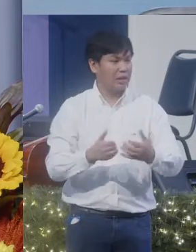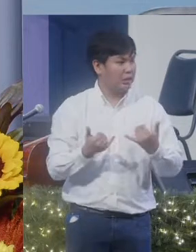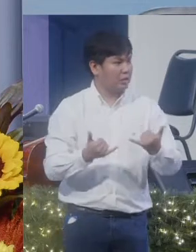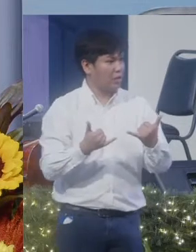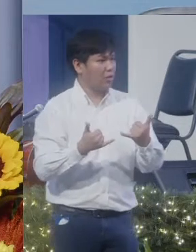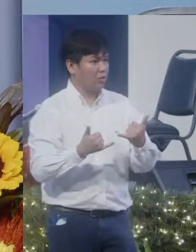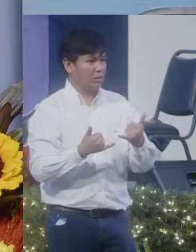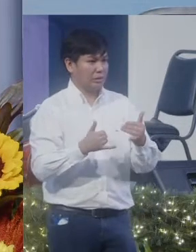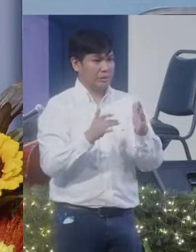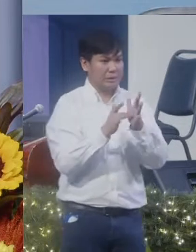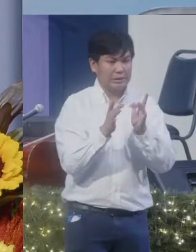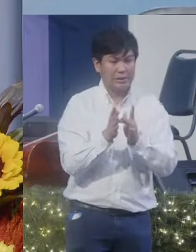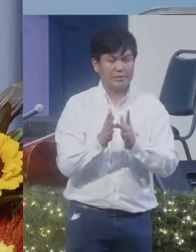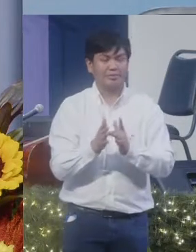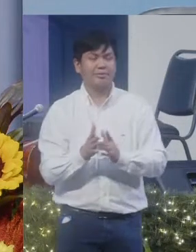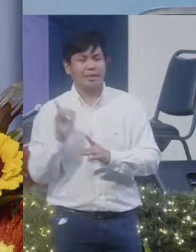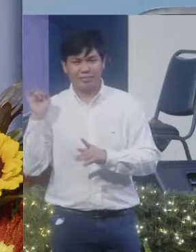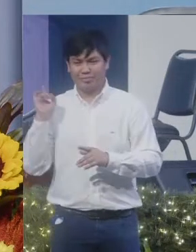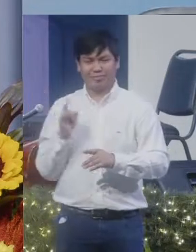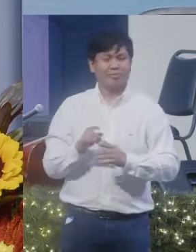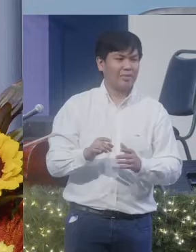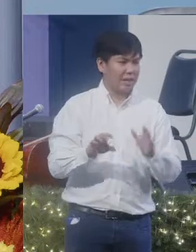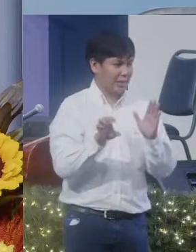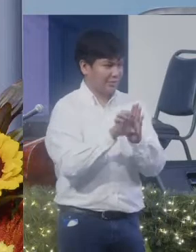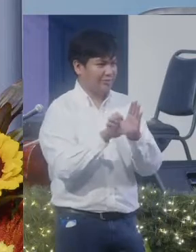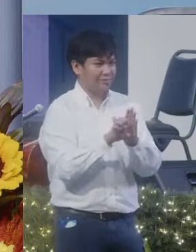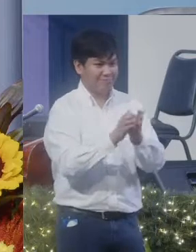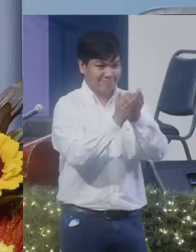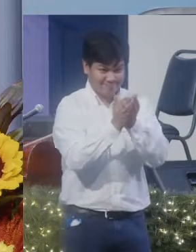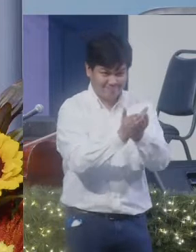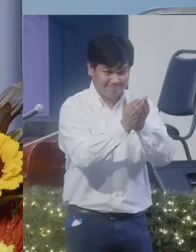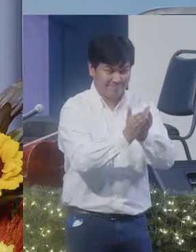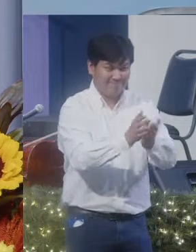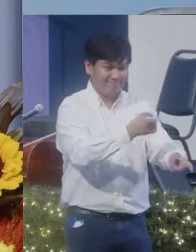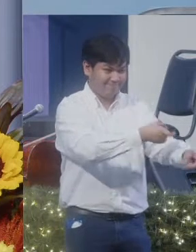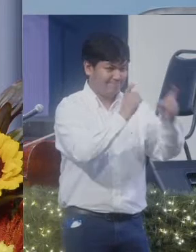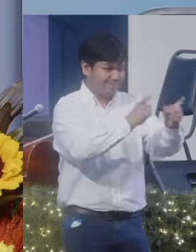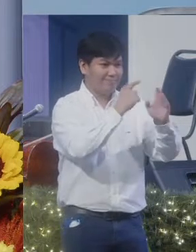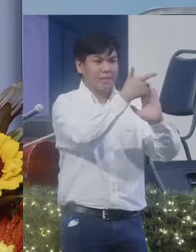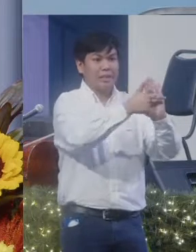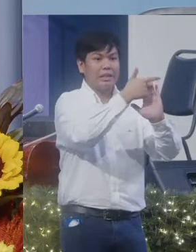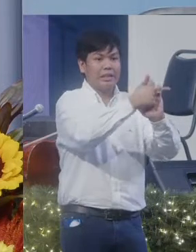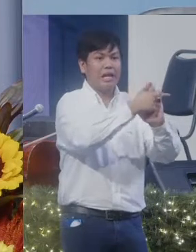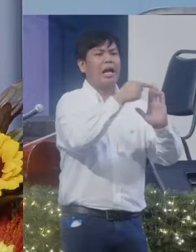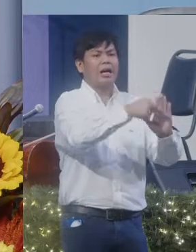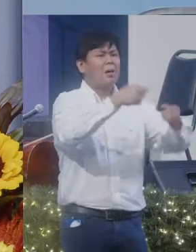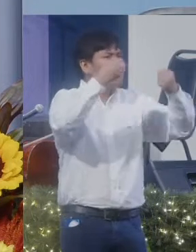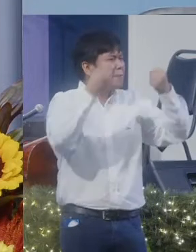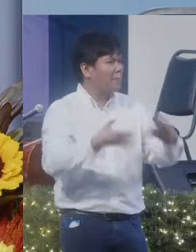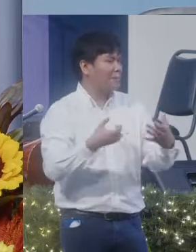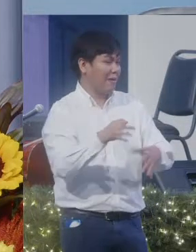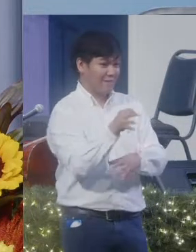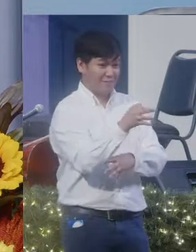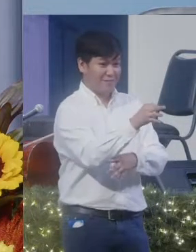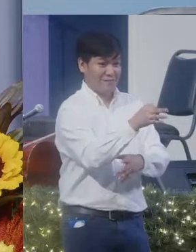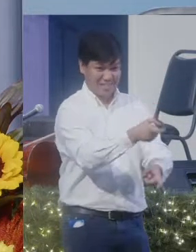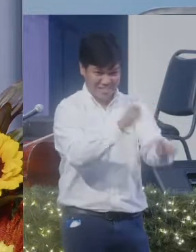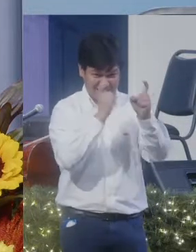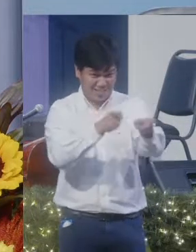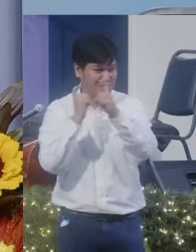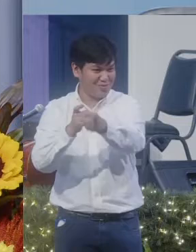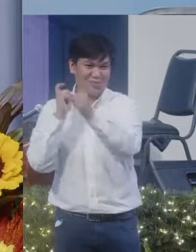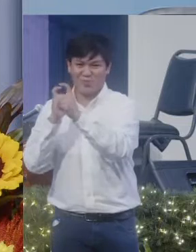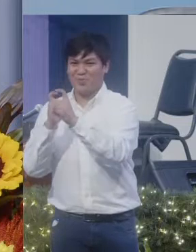mga kapatid, ang pangingisda, ang pangunahing industriya sa Galilee dahil sa lawa ng Genesaret. Ang pangingisda